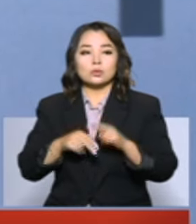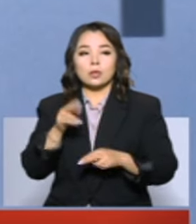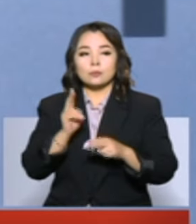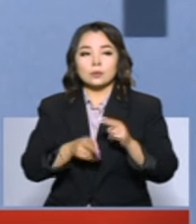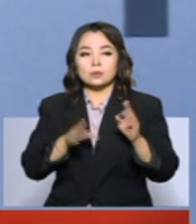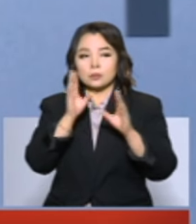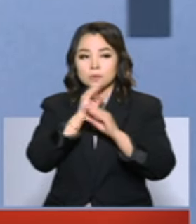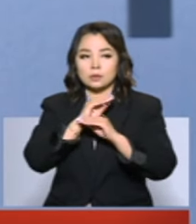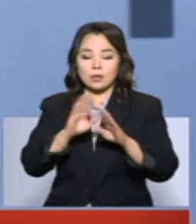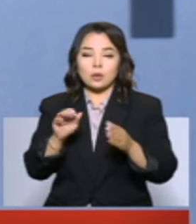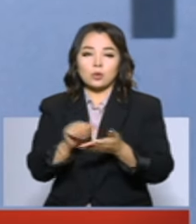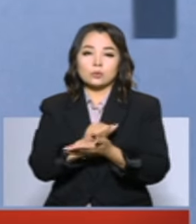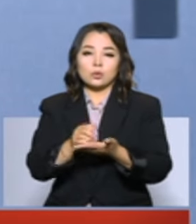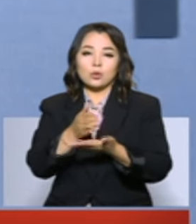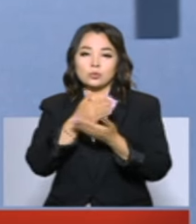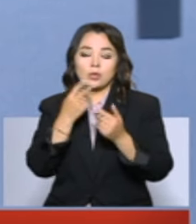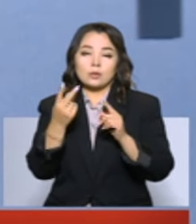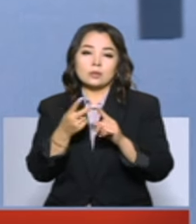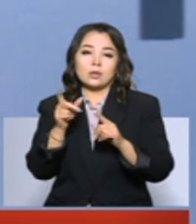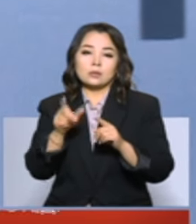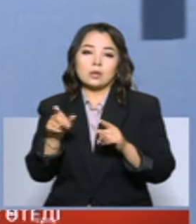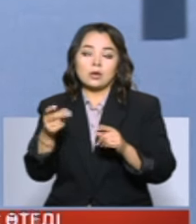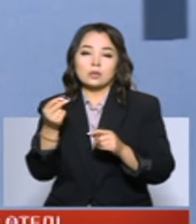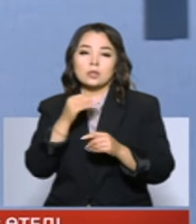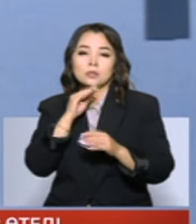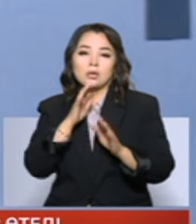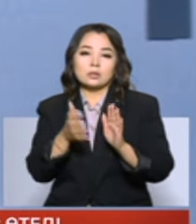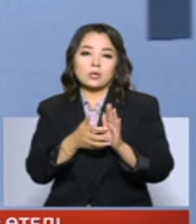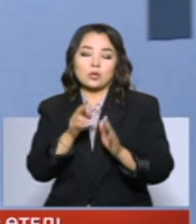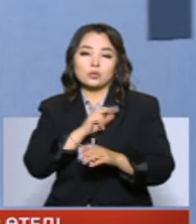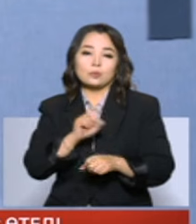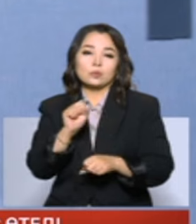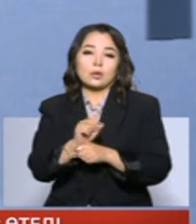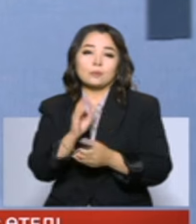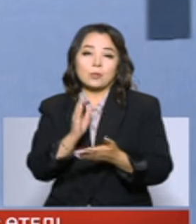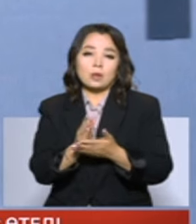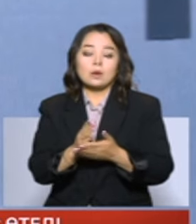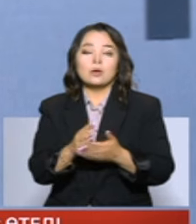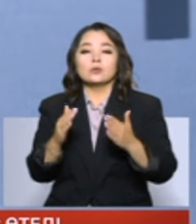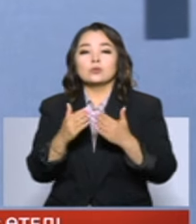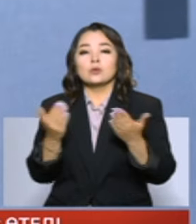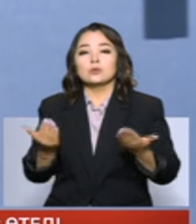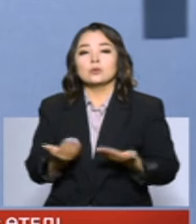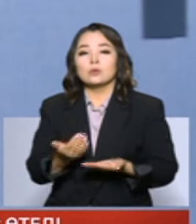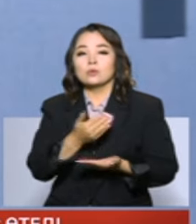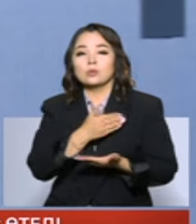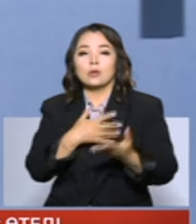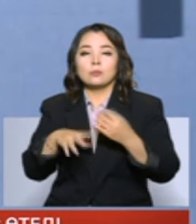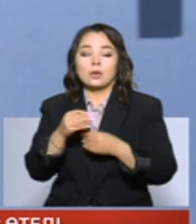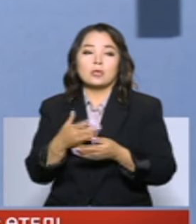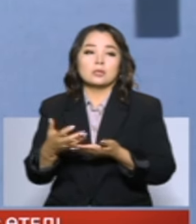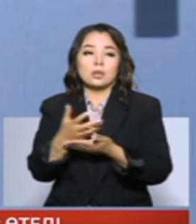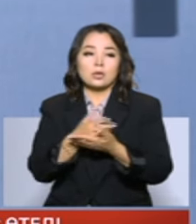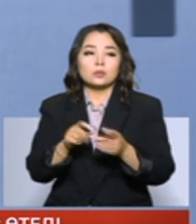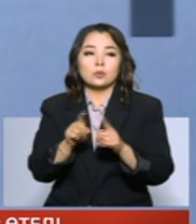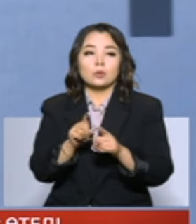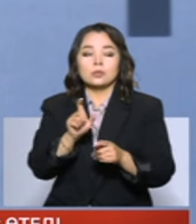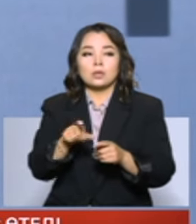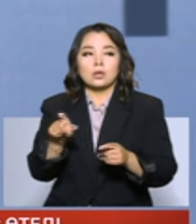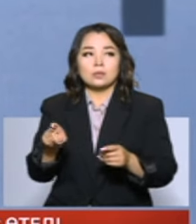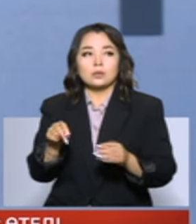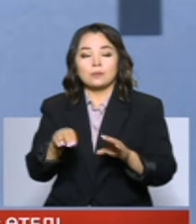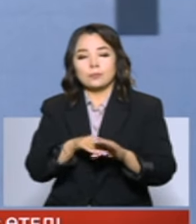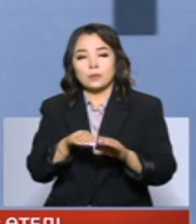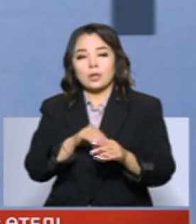тұр. Бірінің құжаты жоқ болса, енді бірінің ақшасы жетпей жұмысы тоқтап қалған. Баспаналы боламыз деп бар жиған терген берген үлескерлер